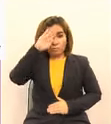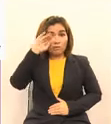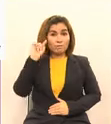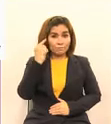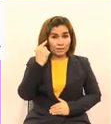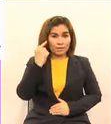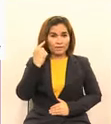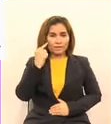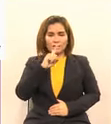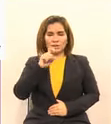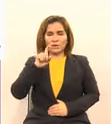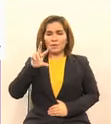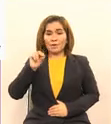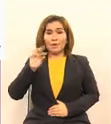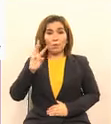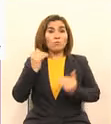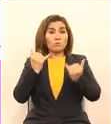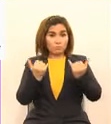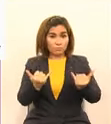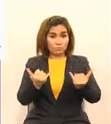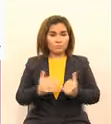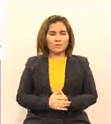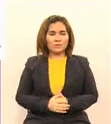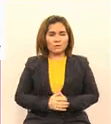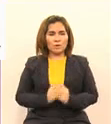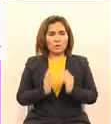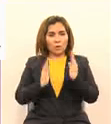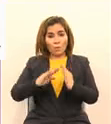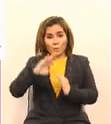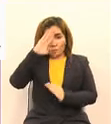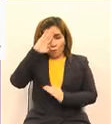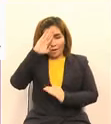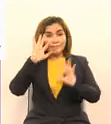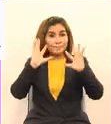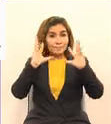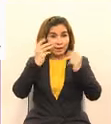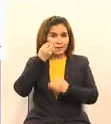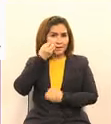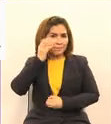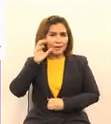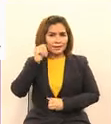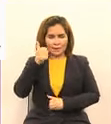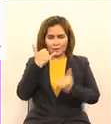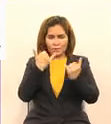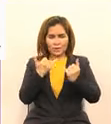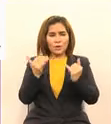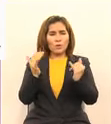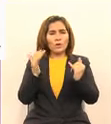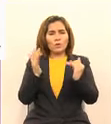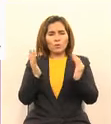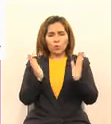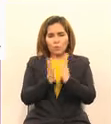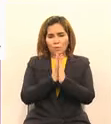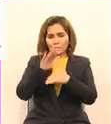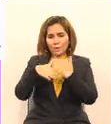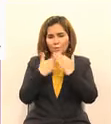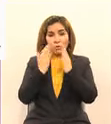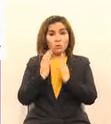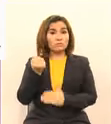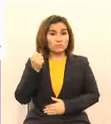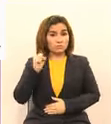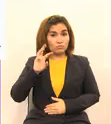ครับ136รายครับเรามีผู้ป่วยที่กลับบ้านได้แล้วเนี่ยในวันนี้16รายนะครับ